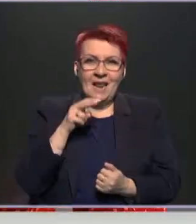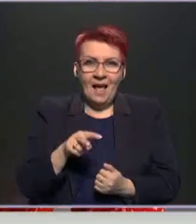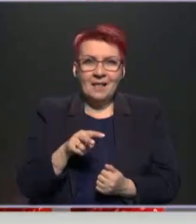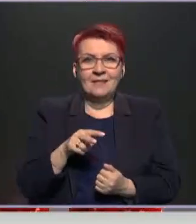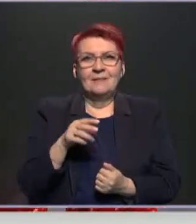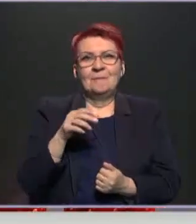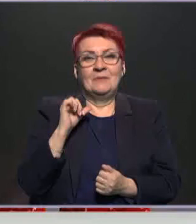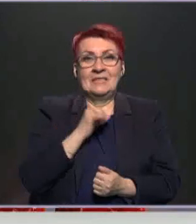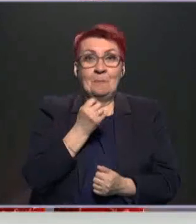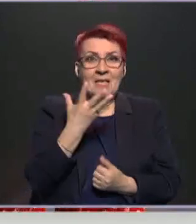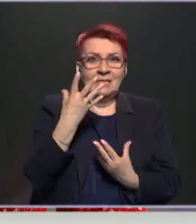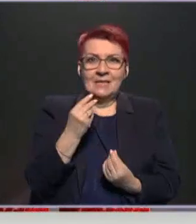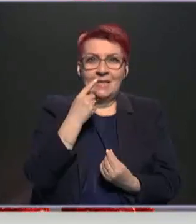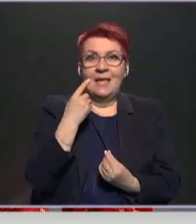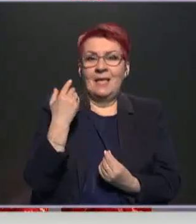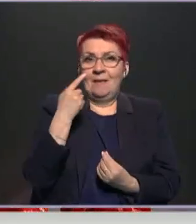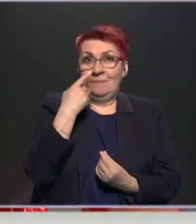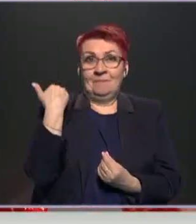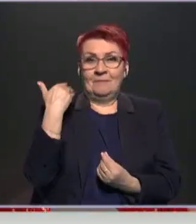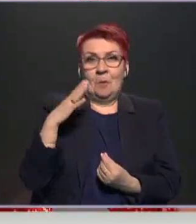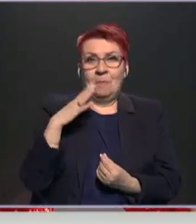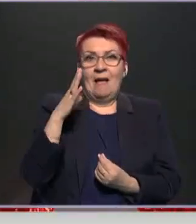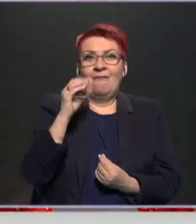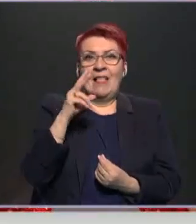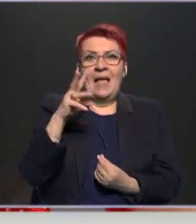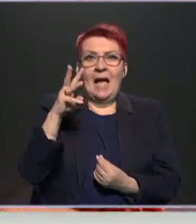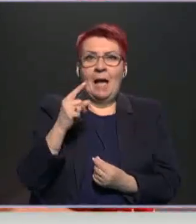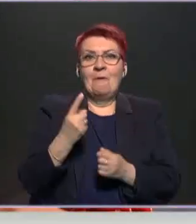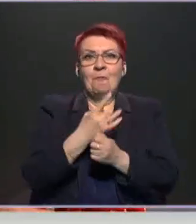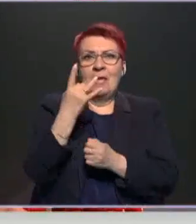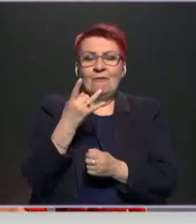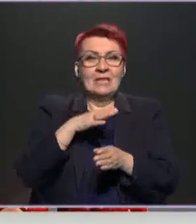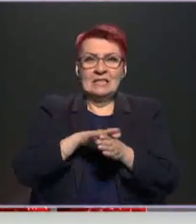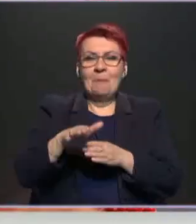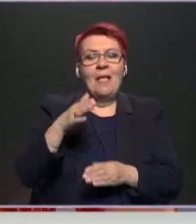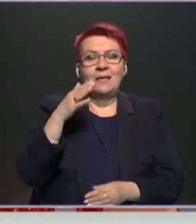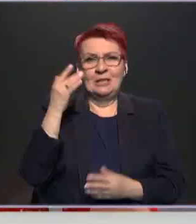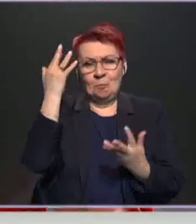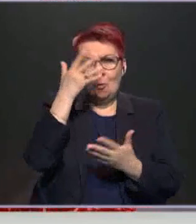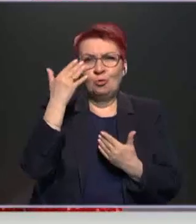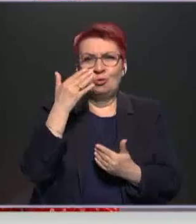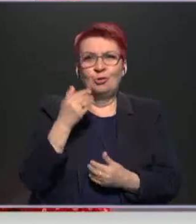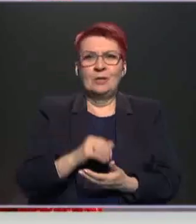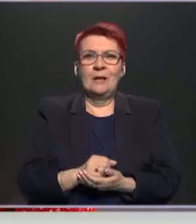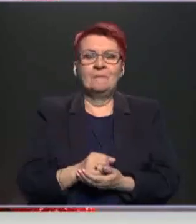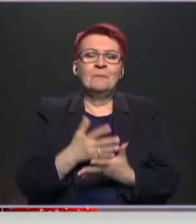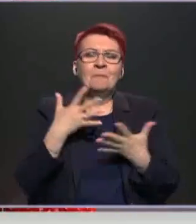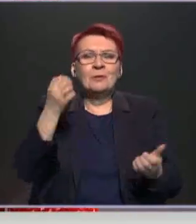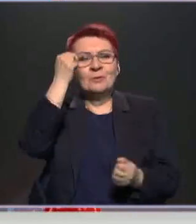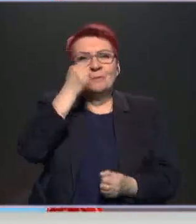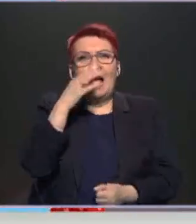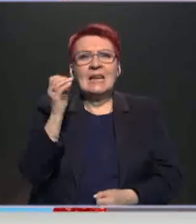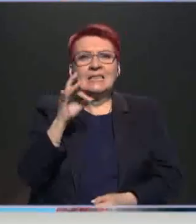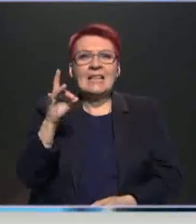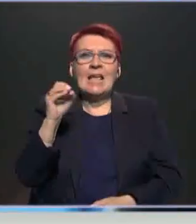сама несколько дней назад побывала на Валааме впервые. Сбылась таким образом мечта моей жизни. В общем, спасибо большое. Александр